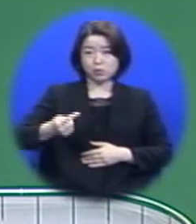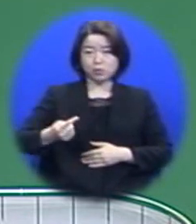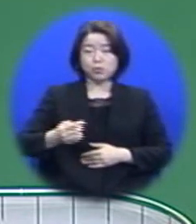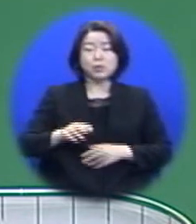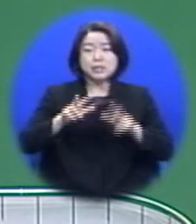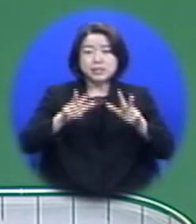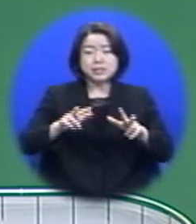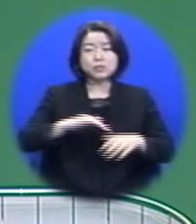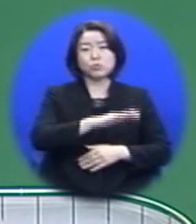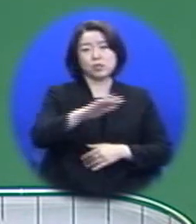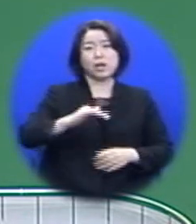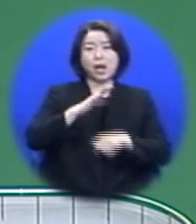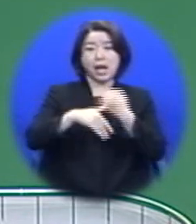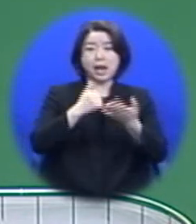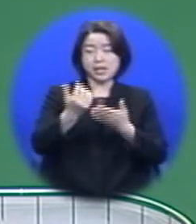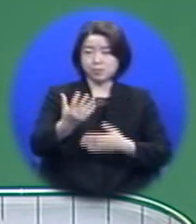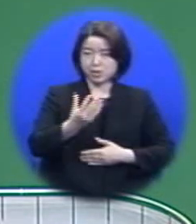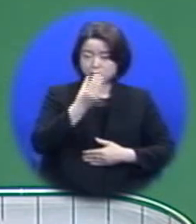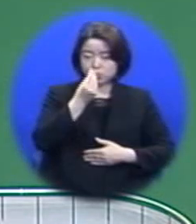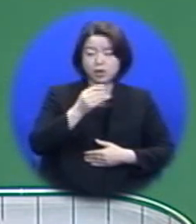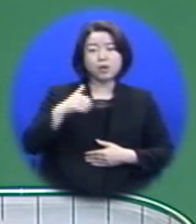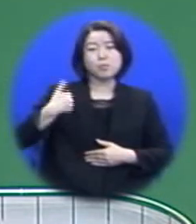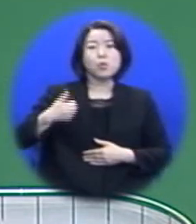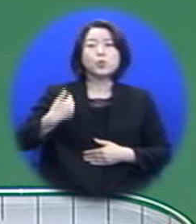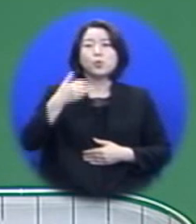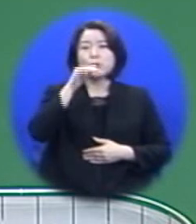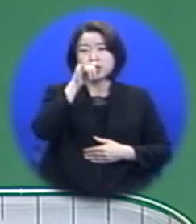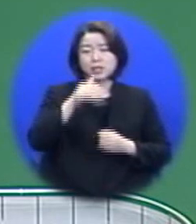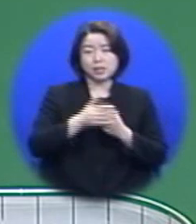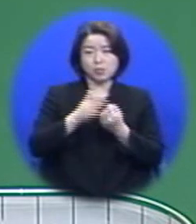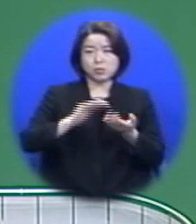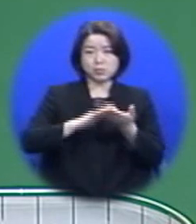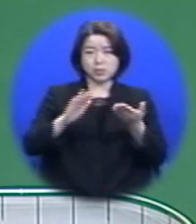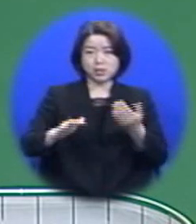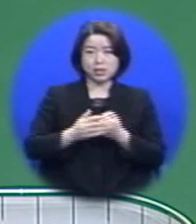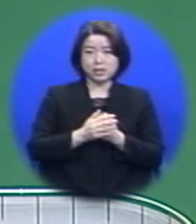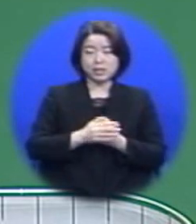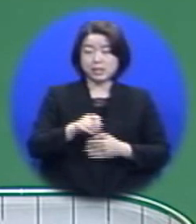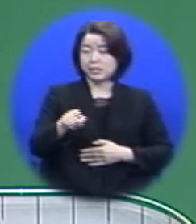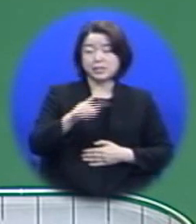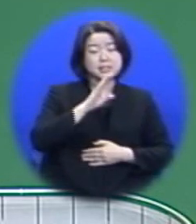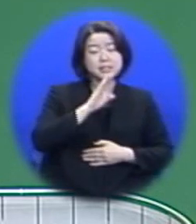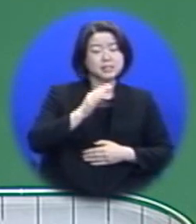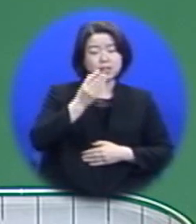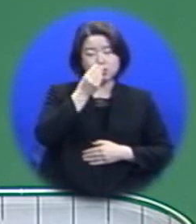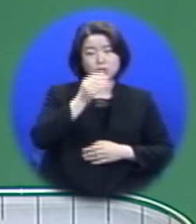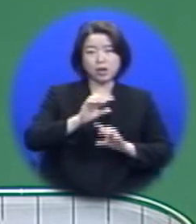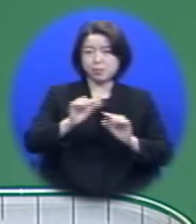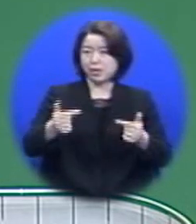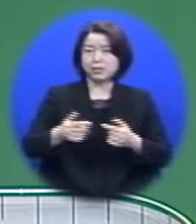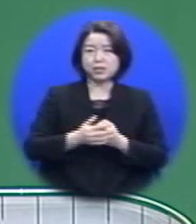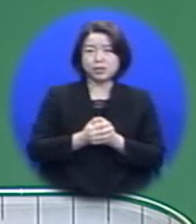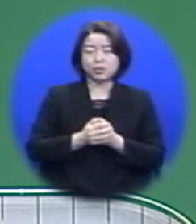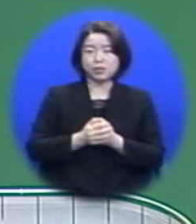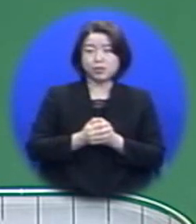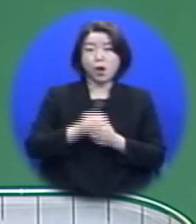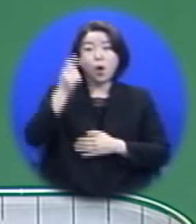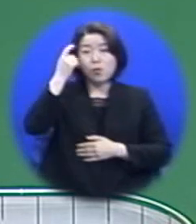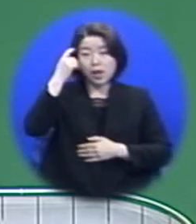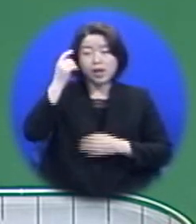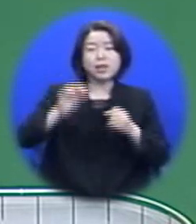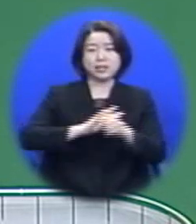진짜 하나님의 거룩함을 모르고 있는 것입니다 그건 진짜 거룩함이 아닙니다 사랑이 빠져